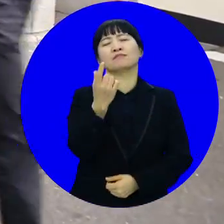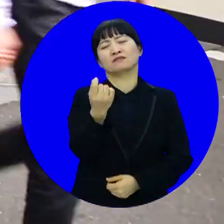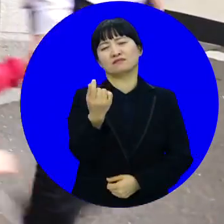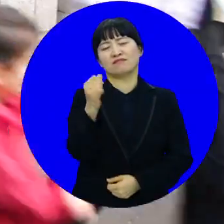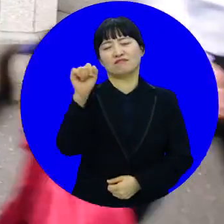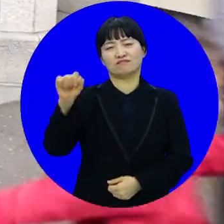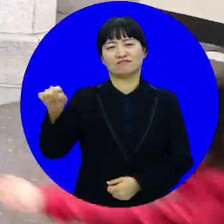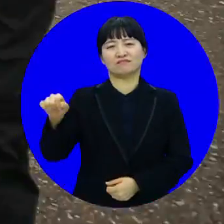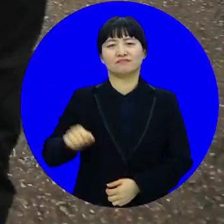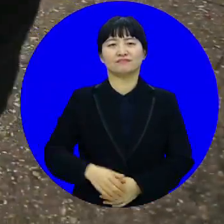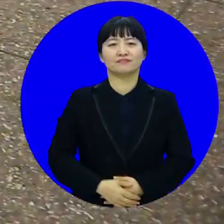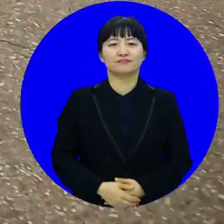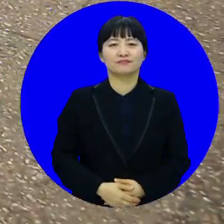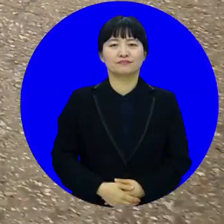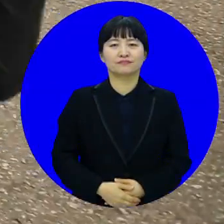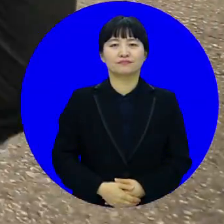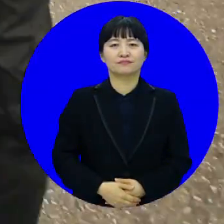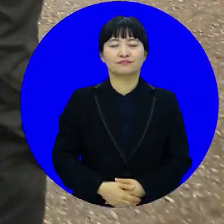그렇죠.